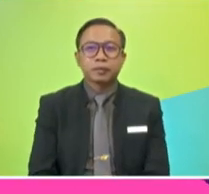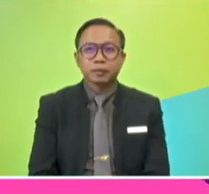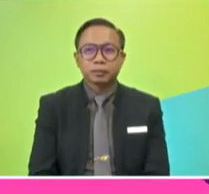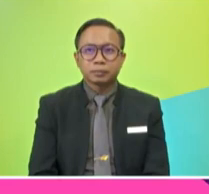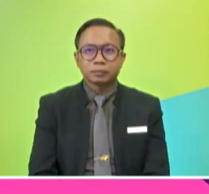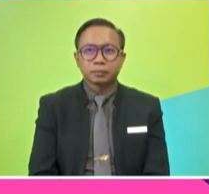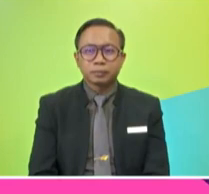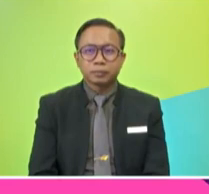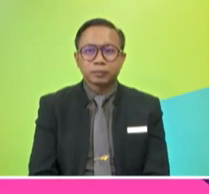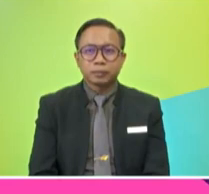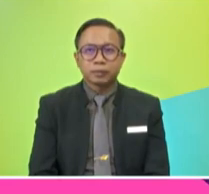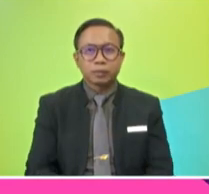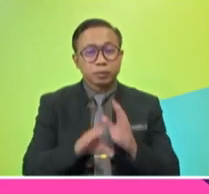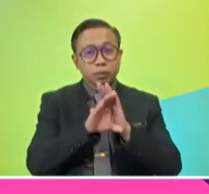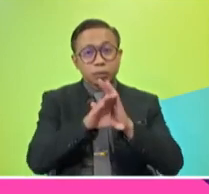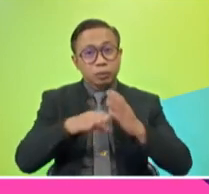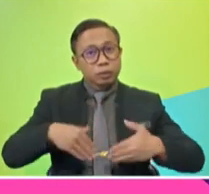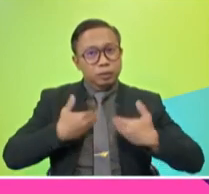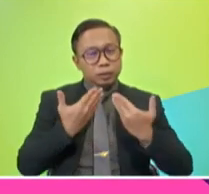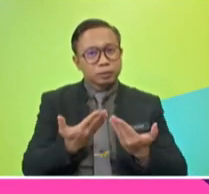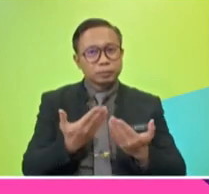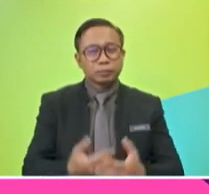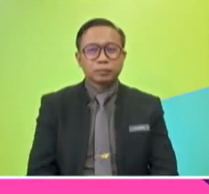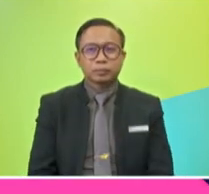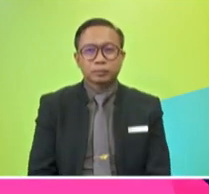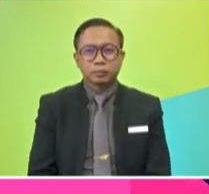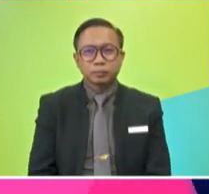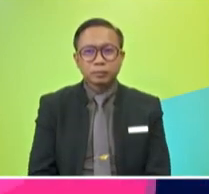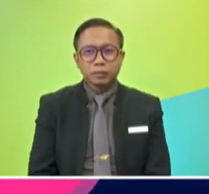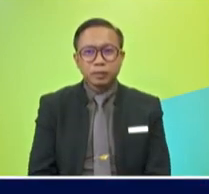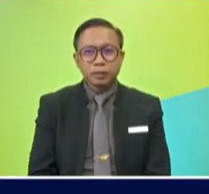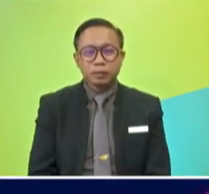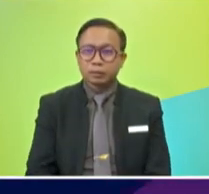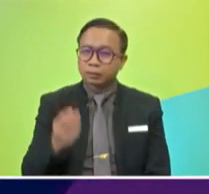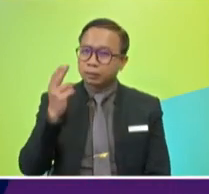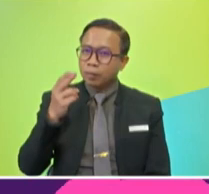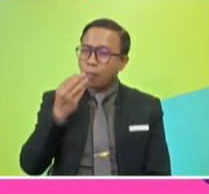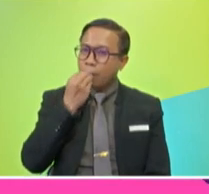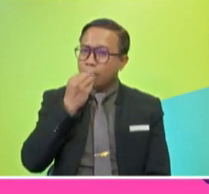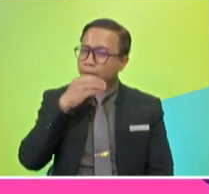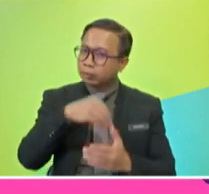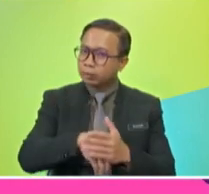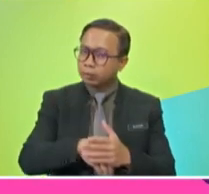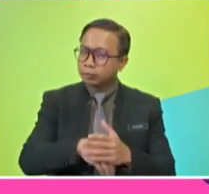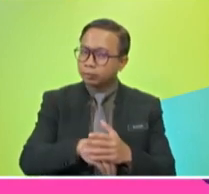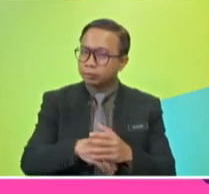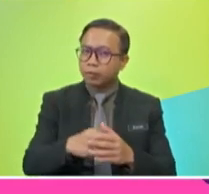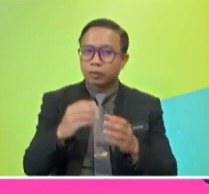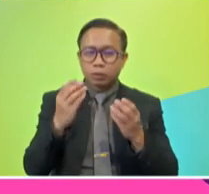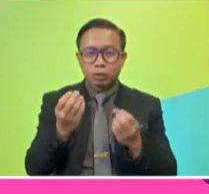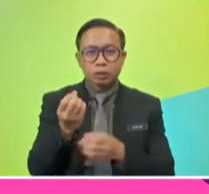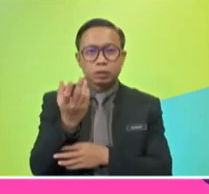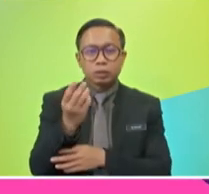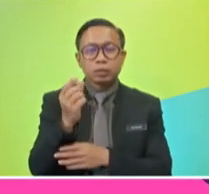contoh Bagaimana cara memberi makanan itu kita harus makan dalam quantity yang